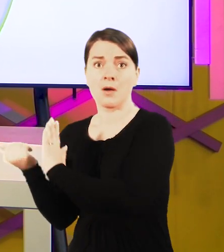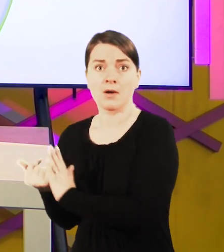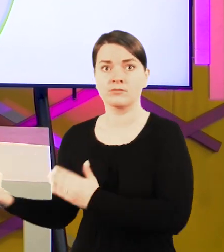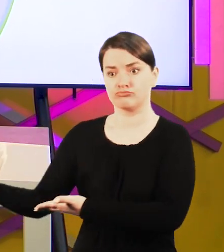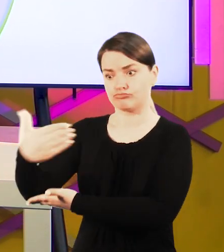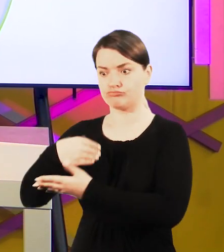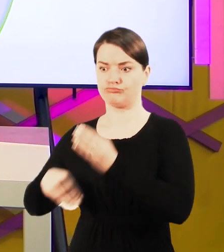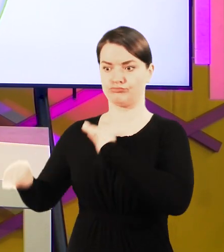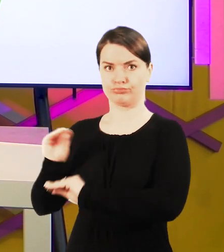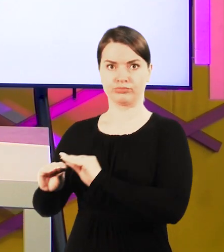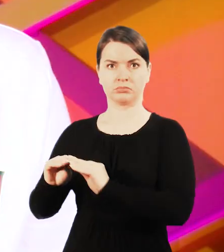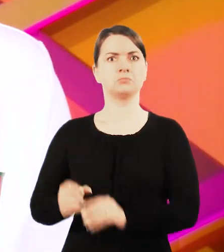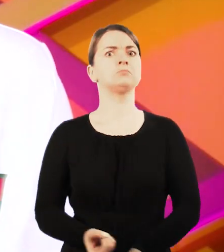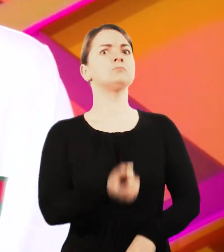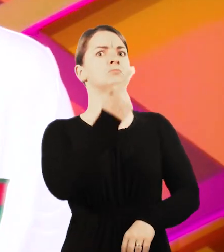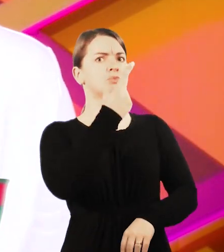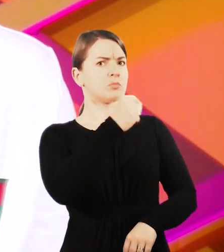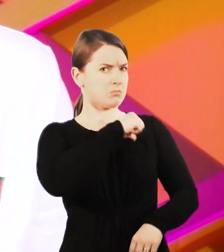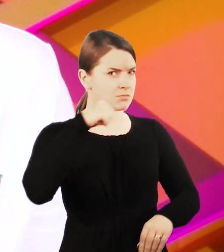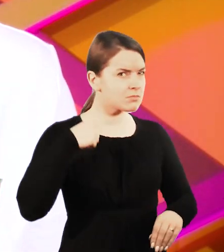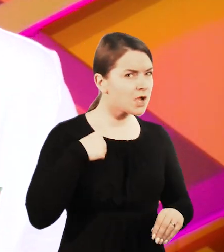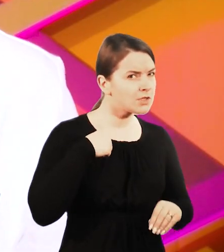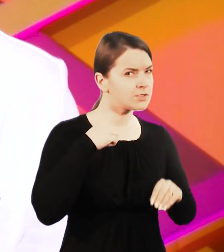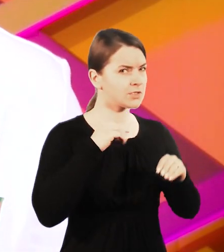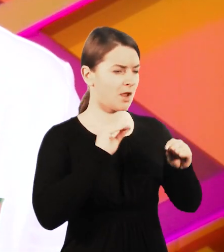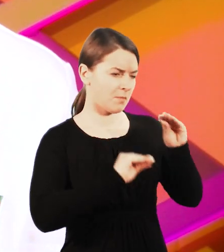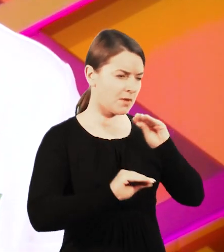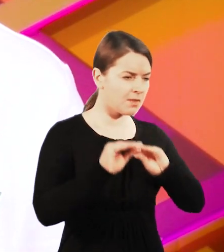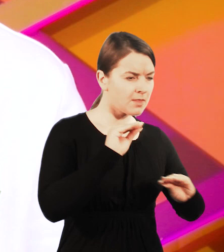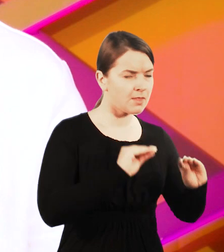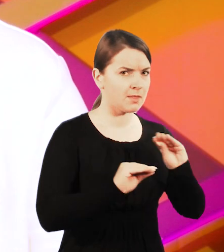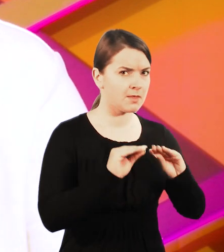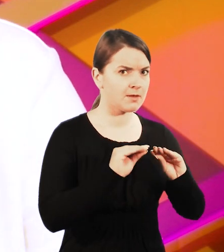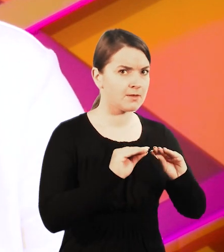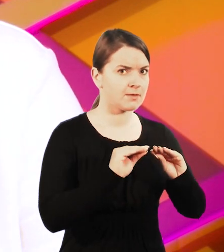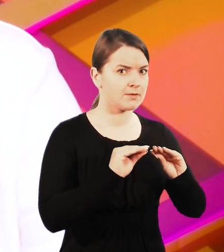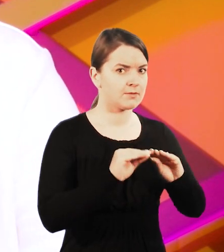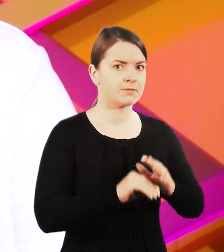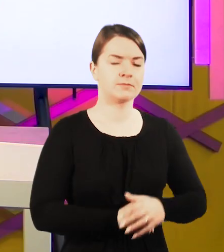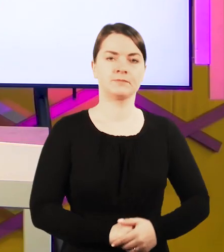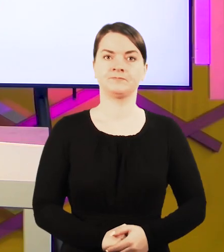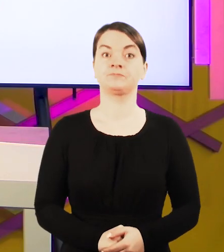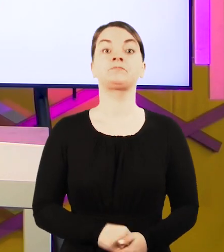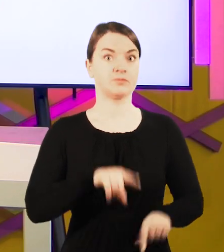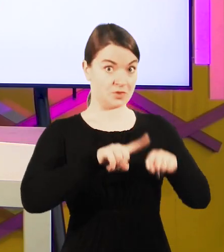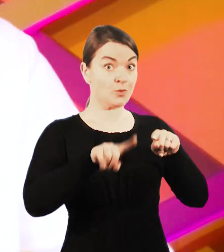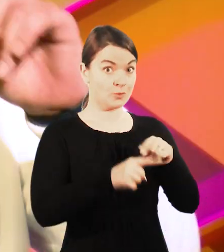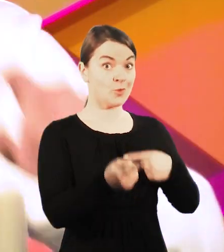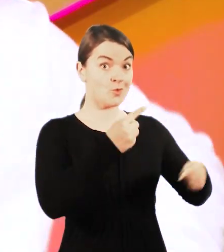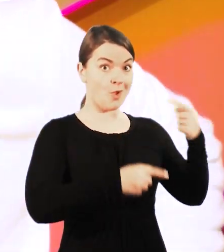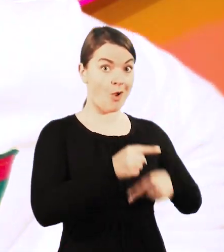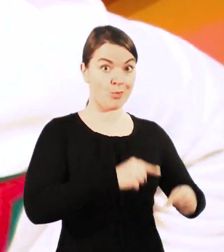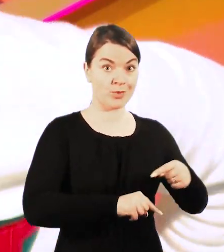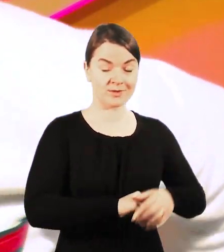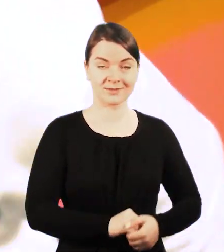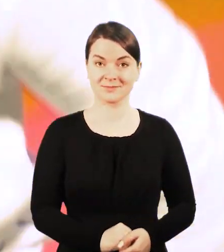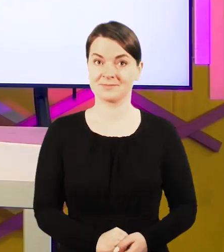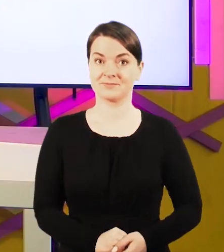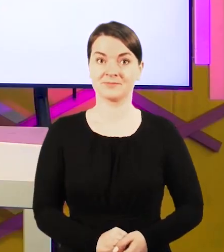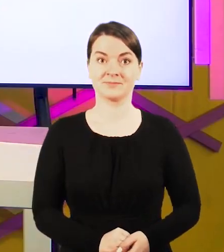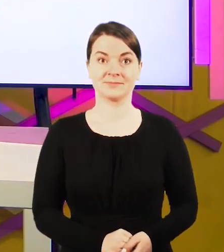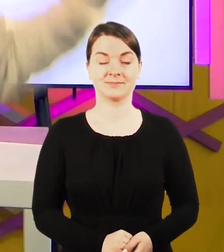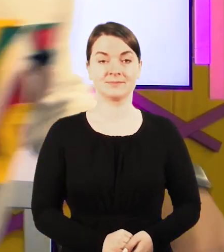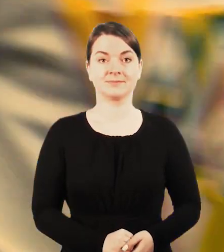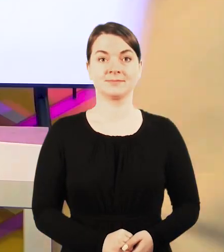ką rasdavo namuose. Sakai pasigaminti iš visko, ką rasdavo namuose? Aš toj grįšiu.